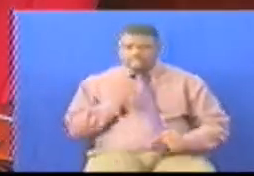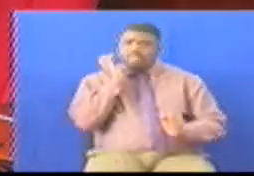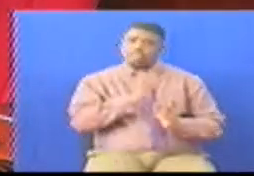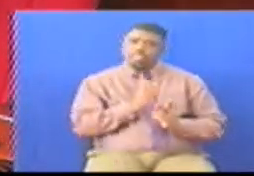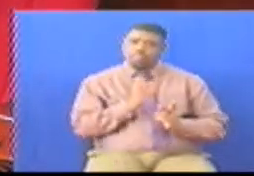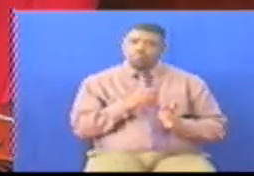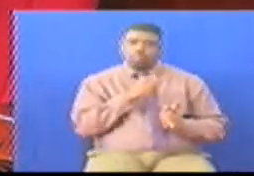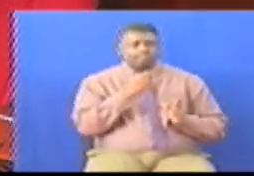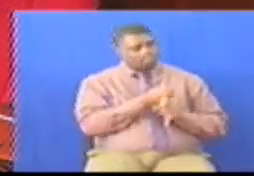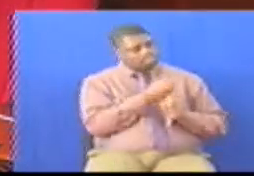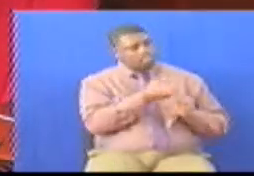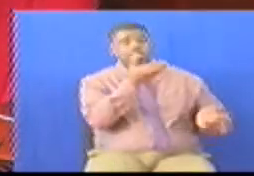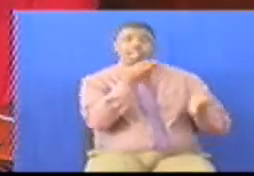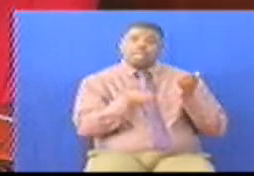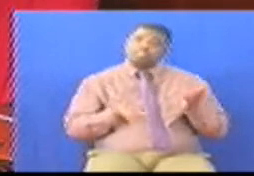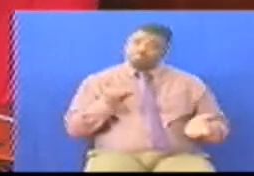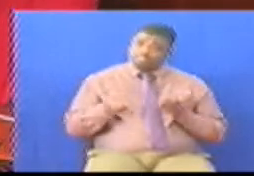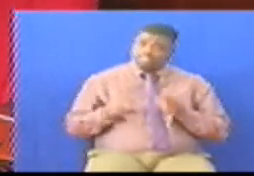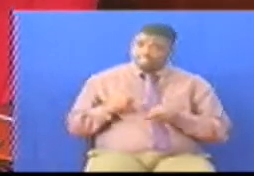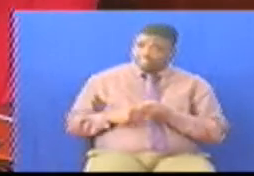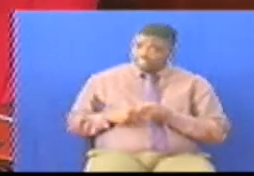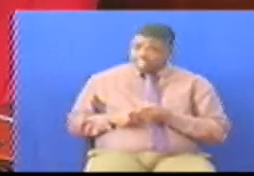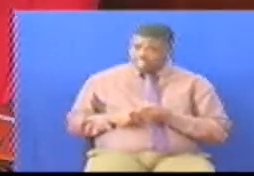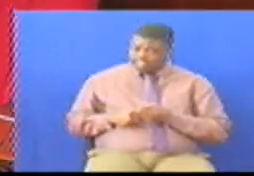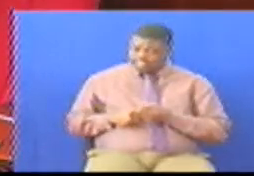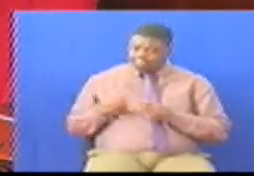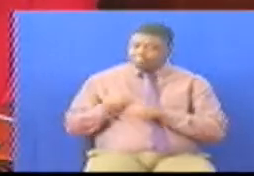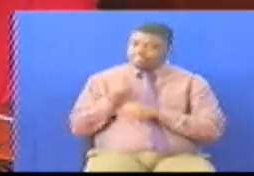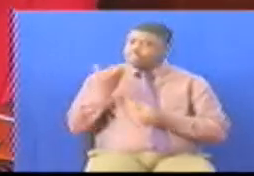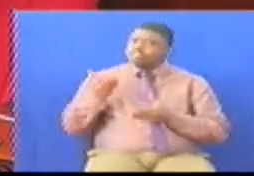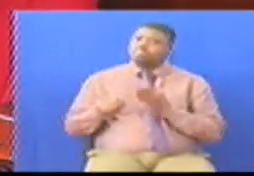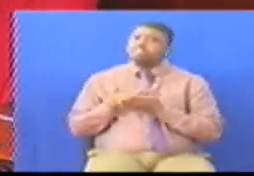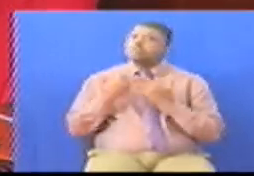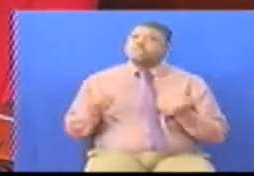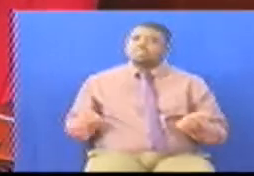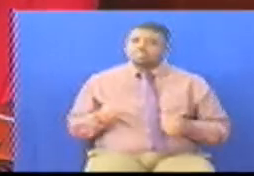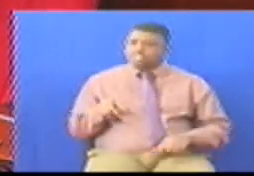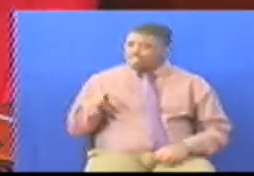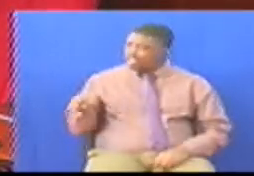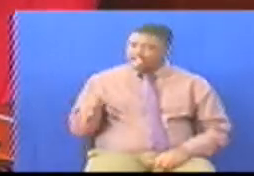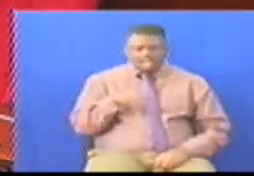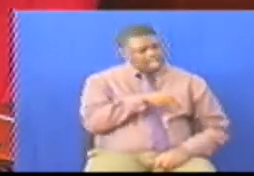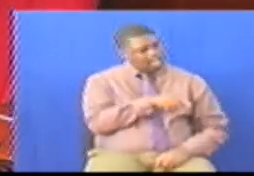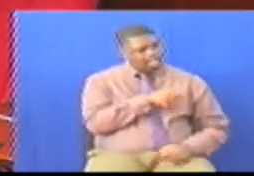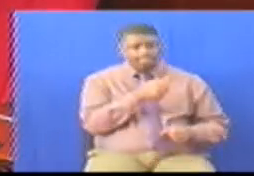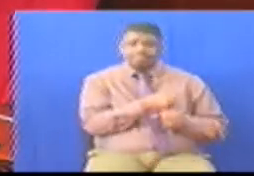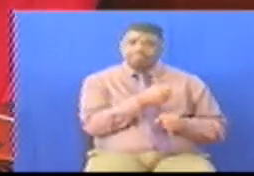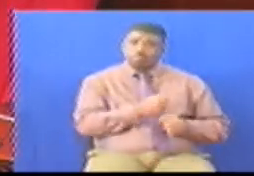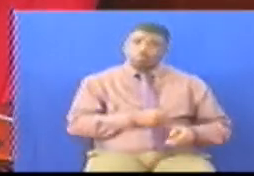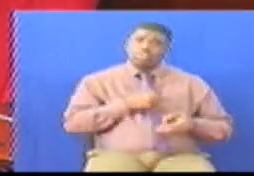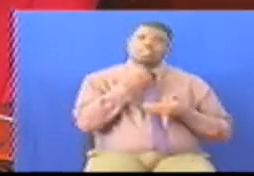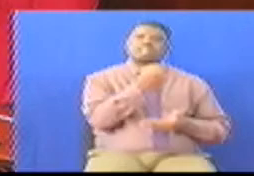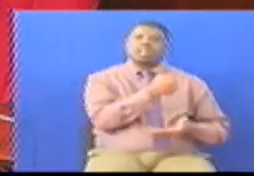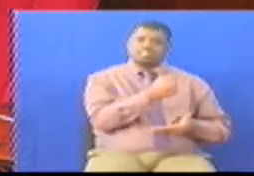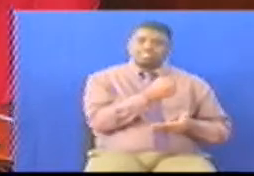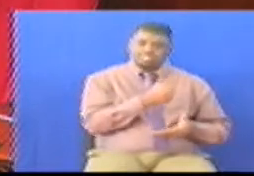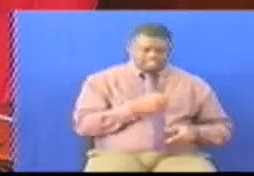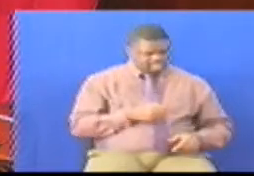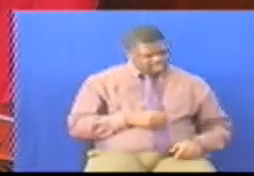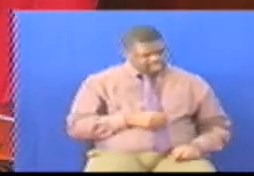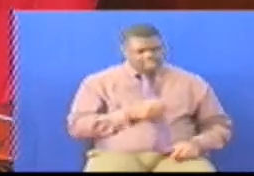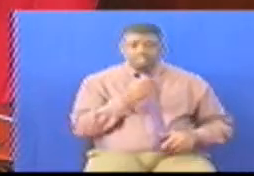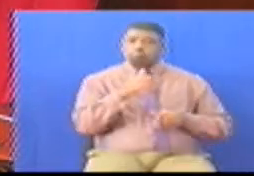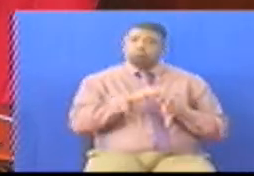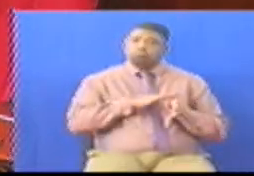lazima ifanyike tathmini. Na kwa nini kwa ifanyike tathmini? Kwa sababu mashirika haya yalifanya investment, yaliweka uwekezaji